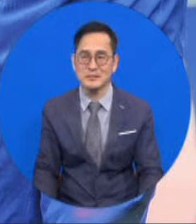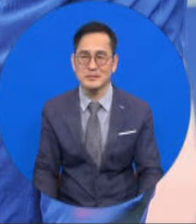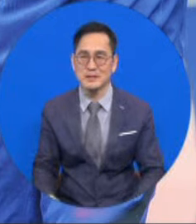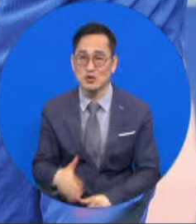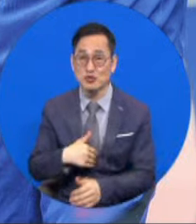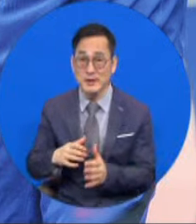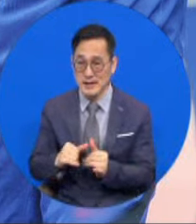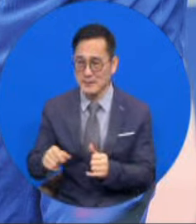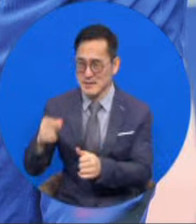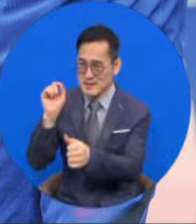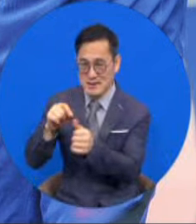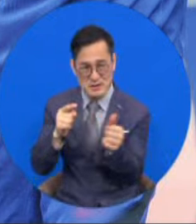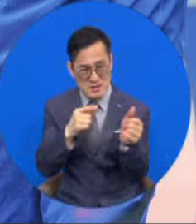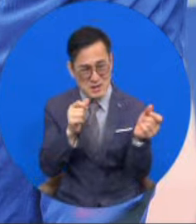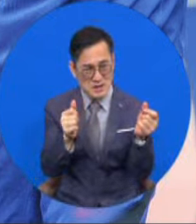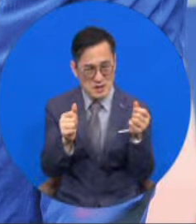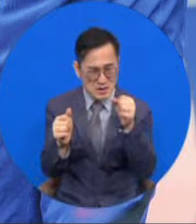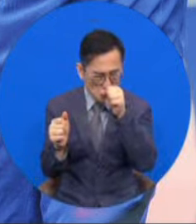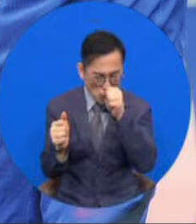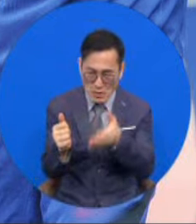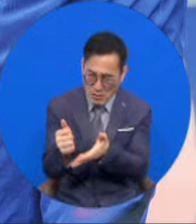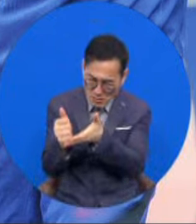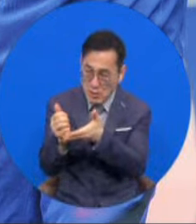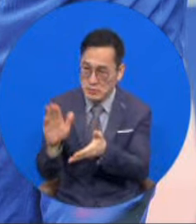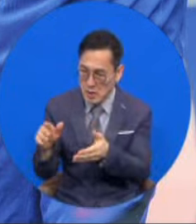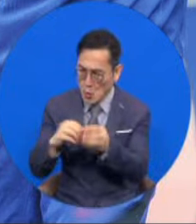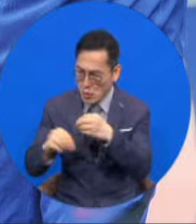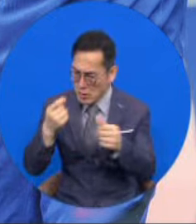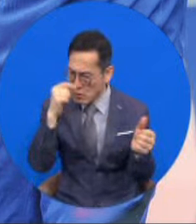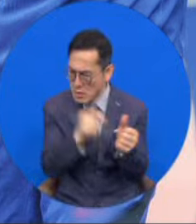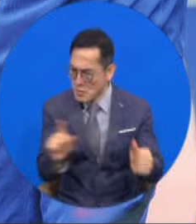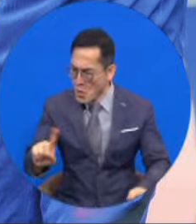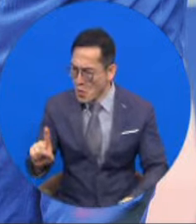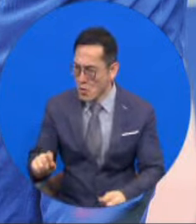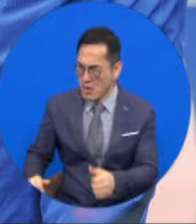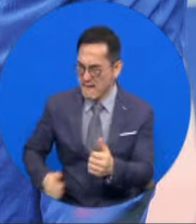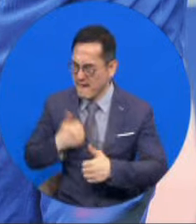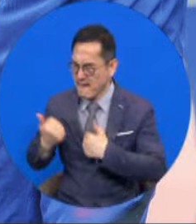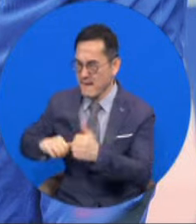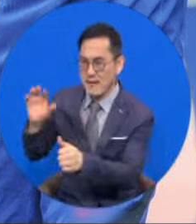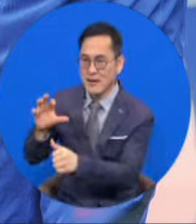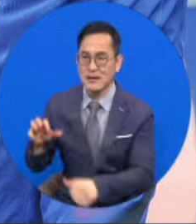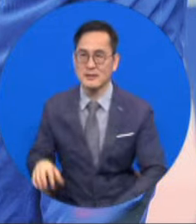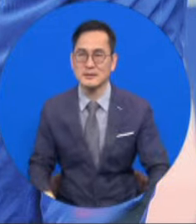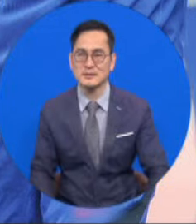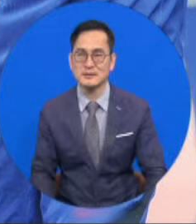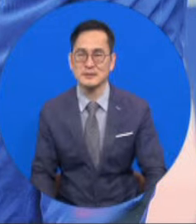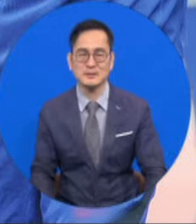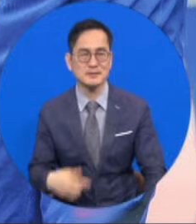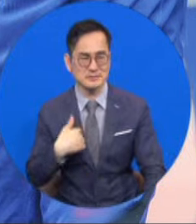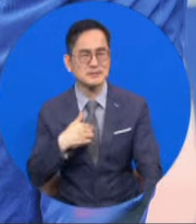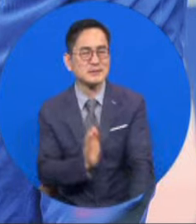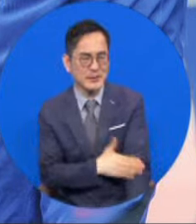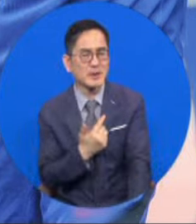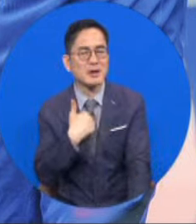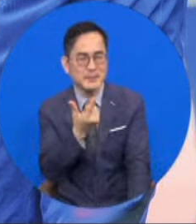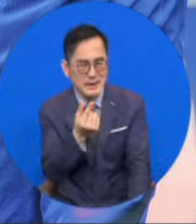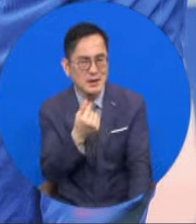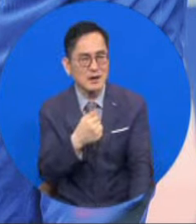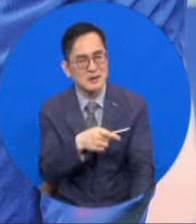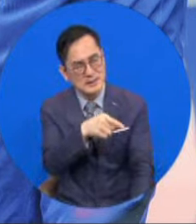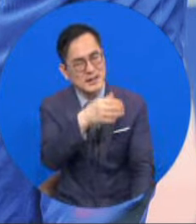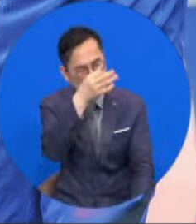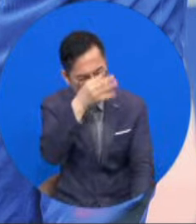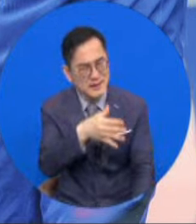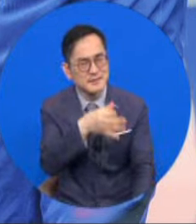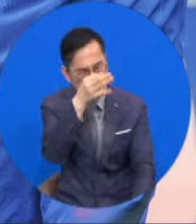비난 여론이 국제적으로 일자 벤탄쿠르가 사과문을 올렸습니다. 그 발언은 매우 나쁜 농담이었다. 내 형제 소니에게 사과한다. 내가 얼마나 너를 사랑하는지